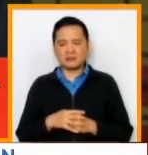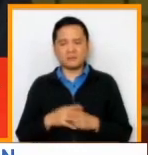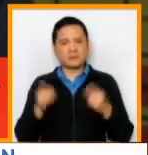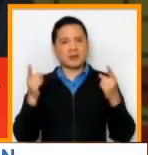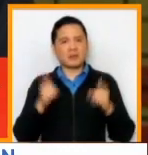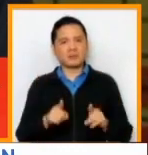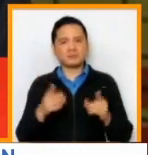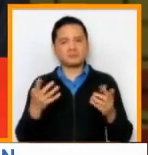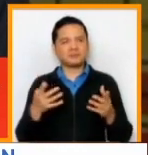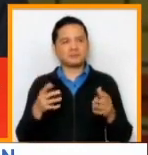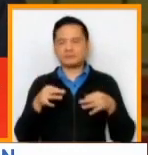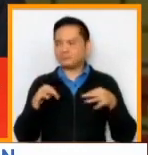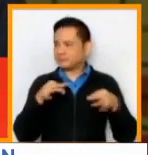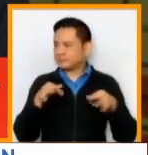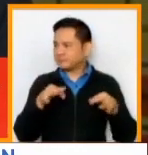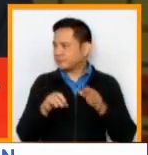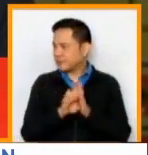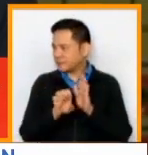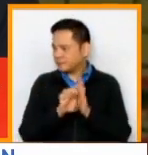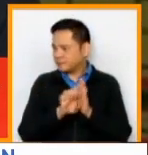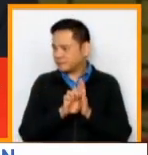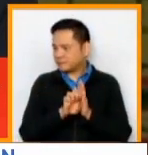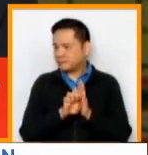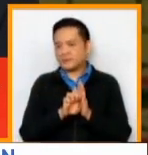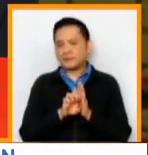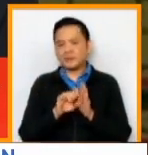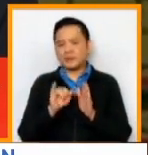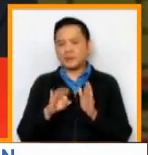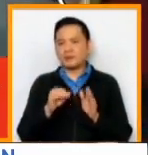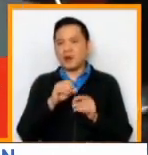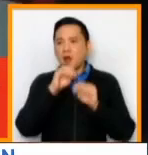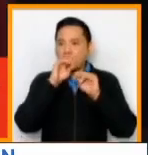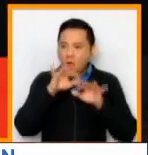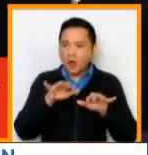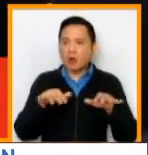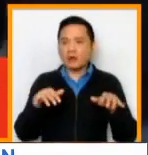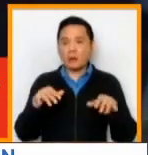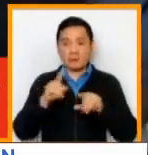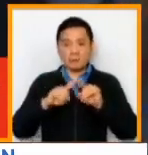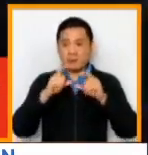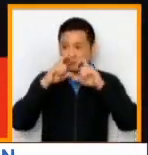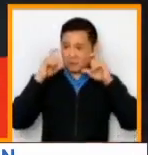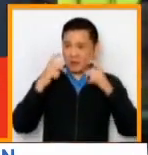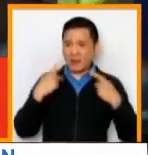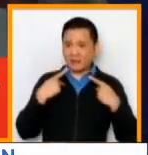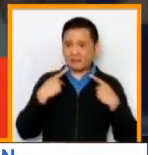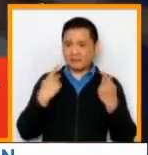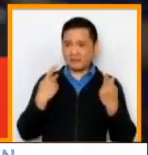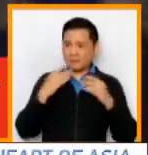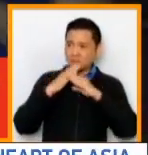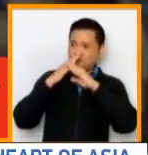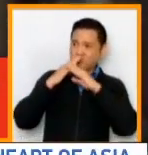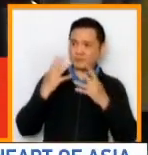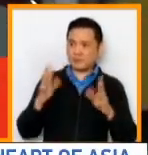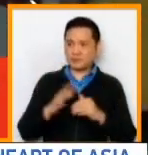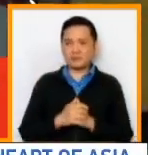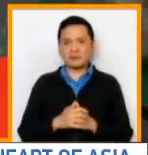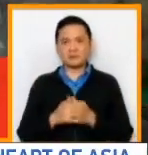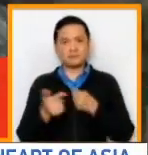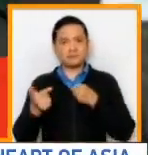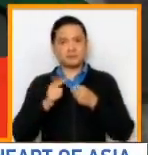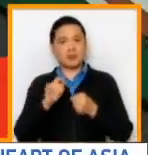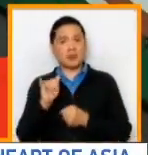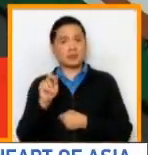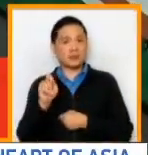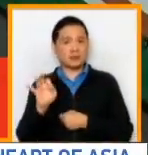kapag halimbawa na tiyangan natin yung isang tao, ganun. E naka-face mask na po tayo. Pinag-aaralan na rin ng IATF ang hindi pagre-require